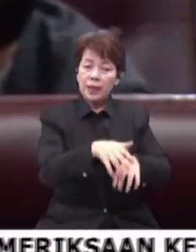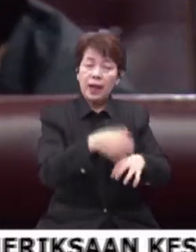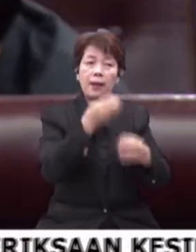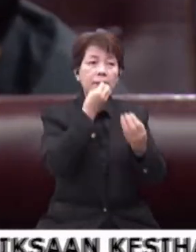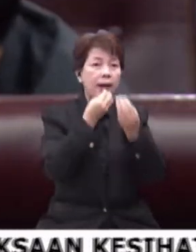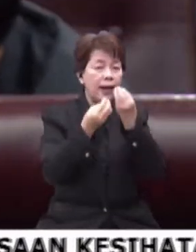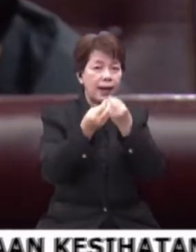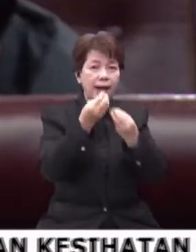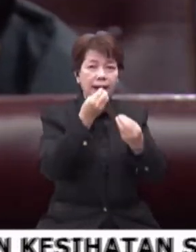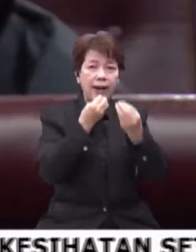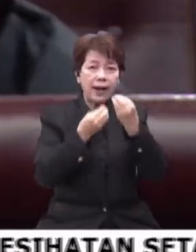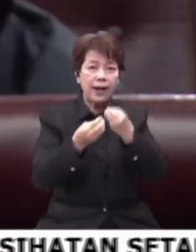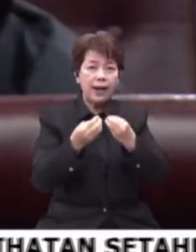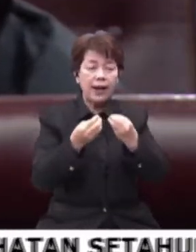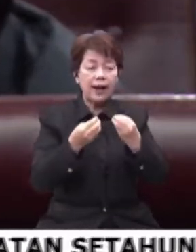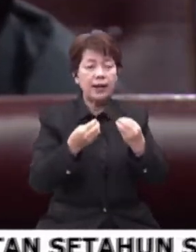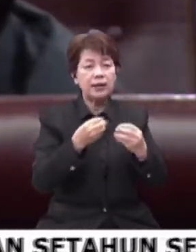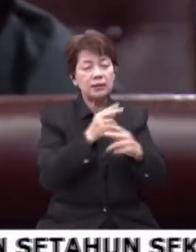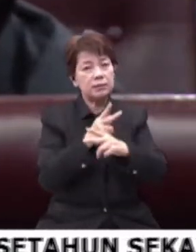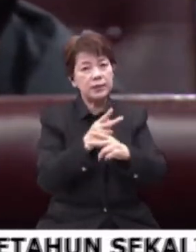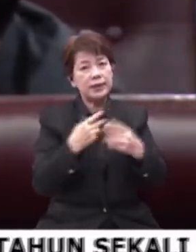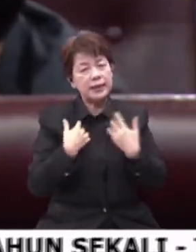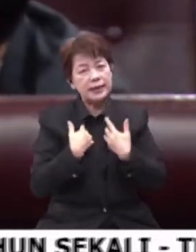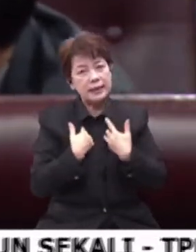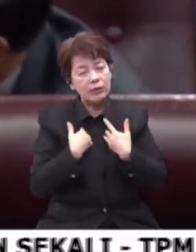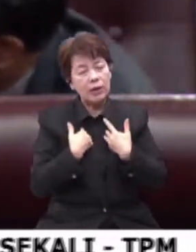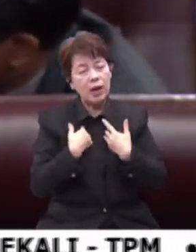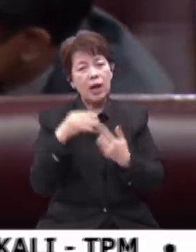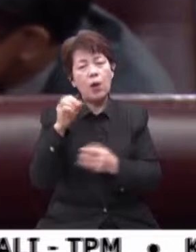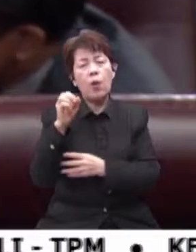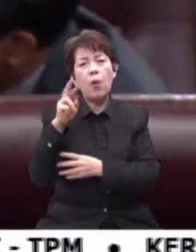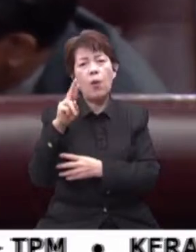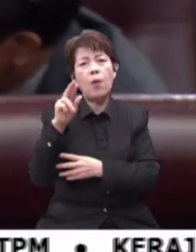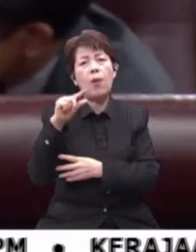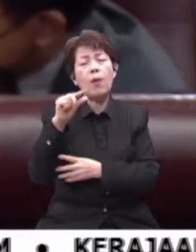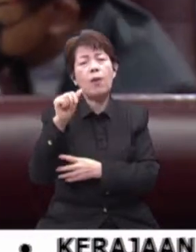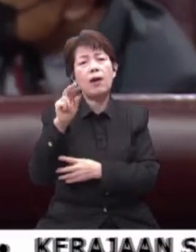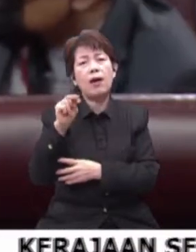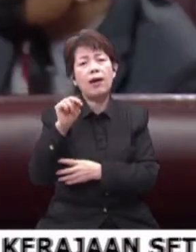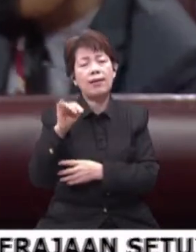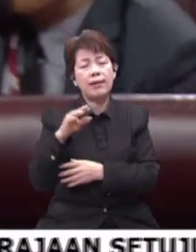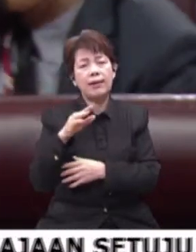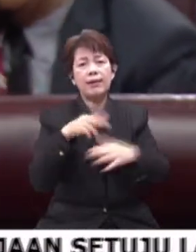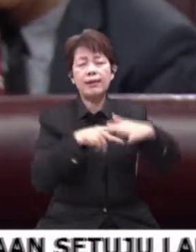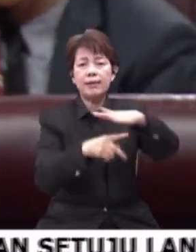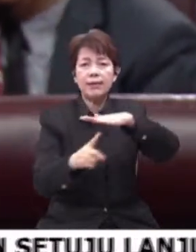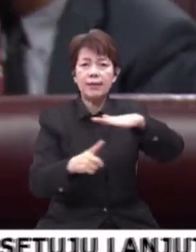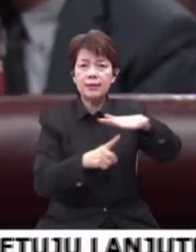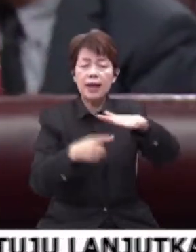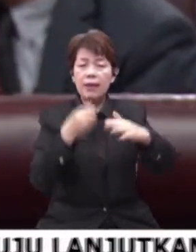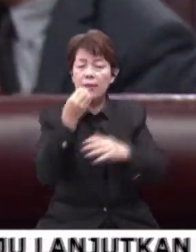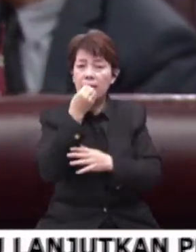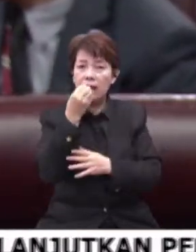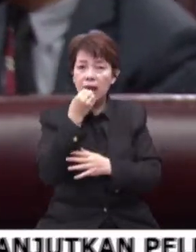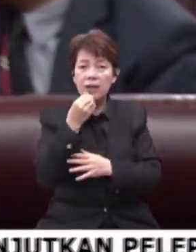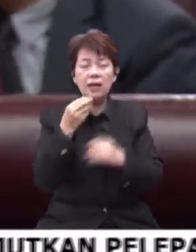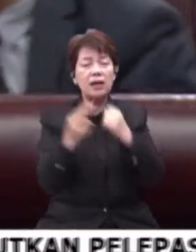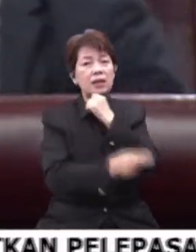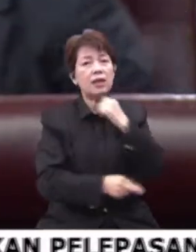telah memberikan penekanan khusus kepada pertanian organik di bawah dasar Agro makanan negara